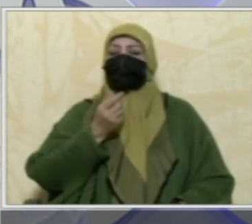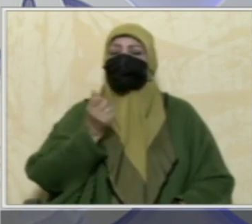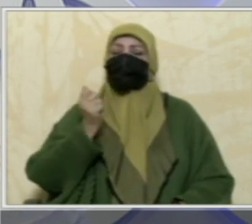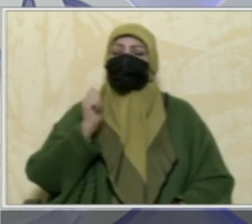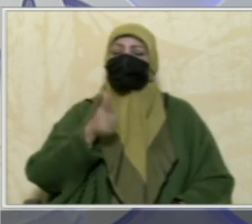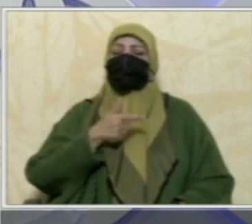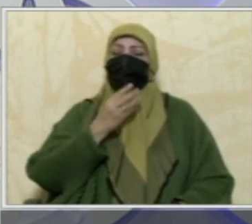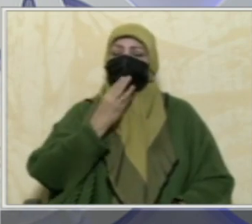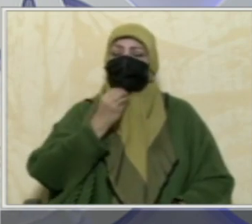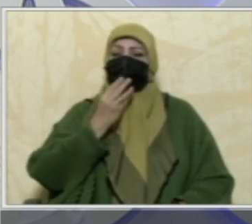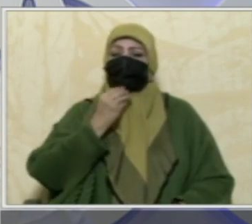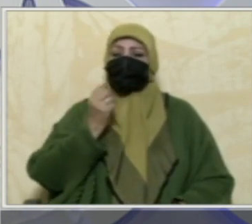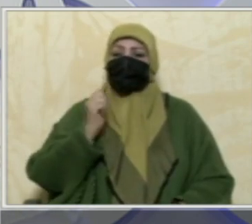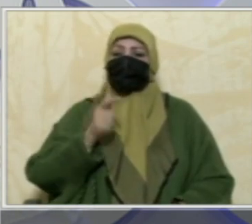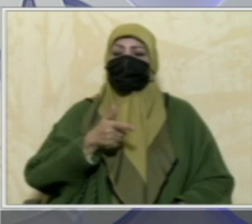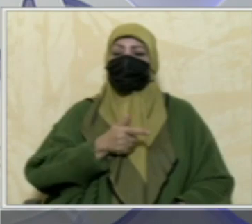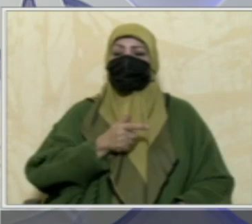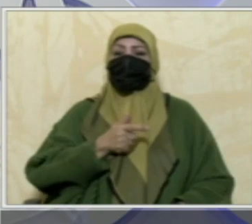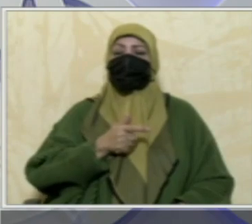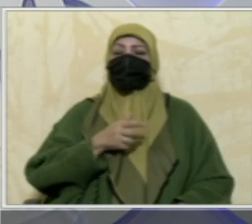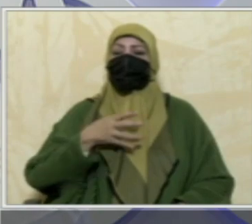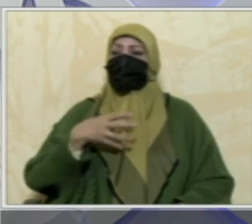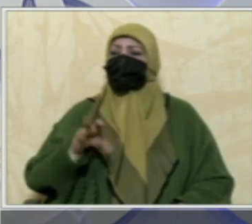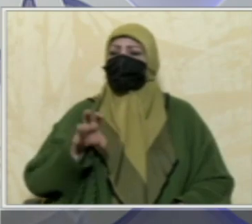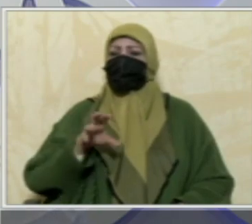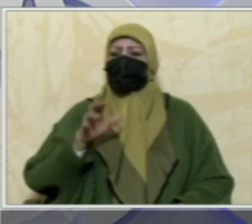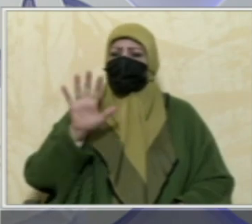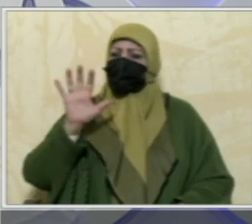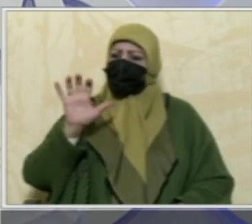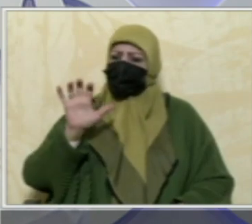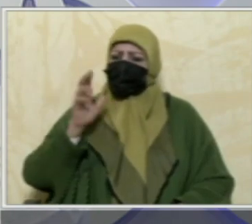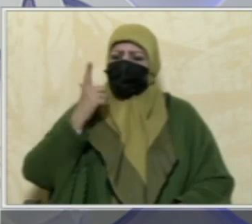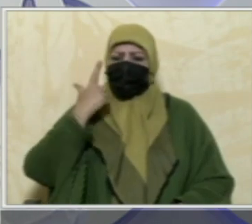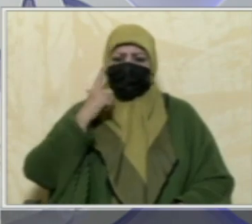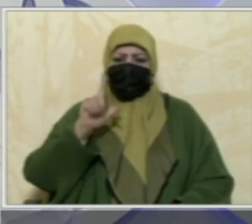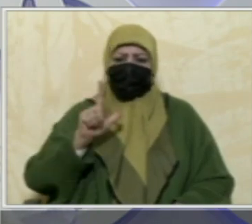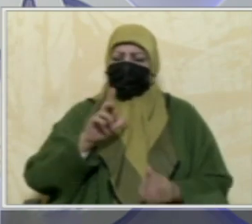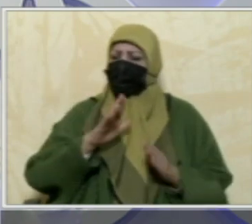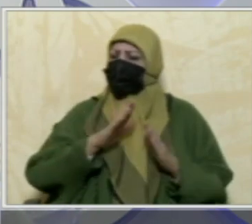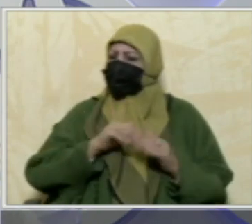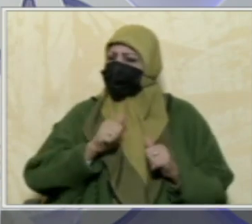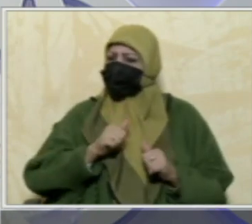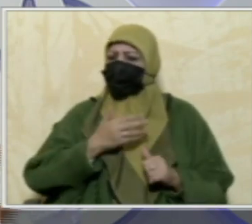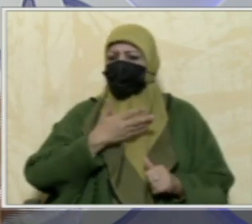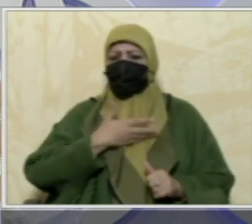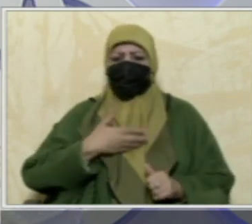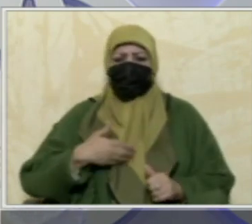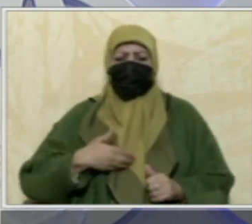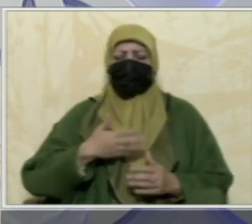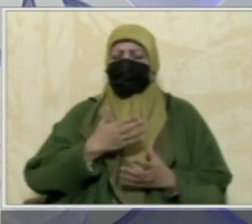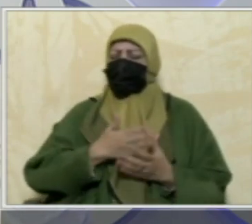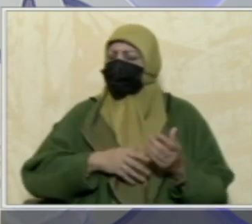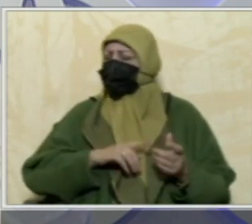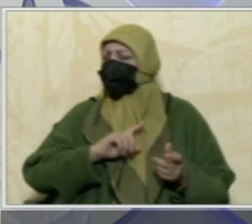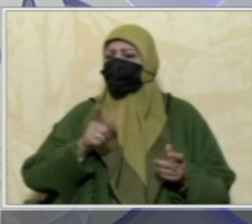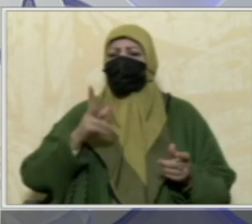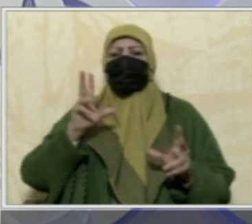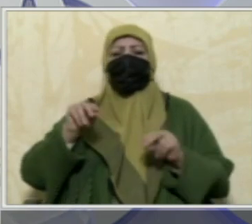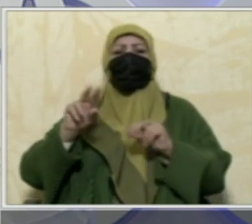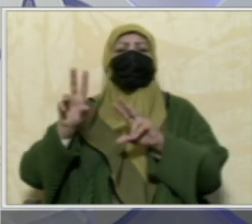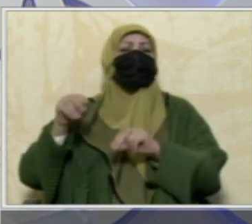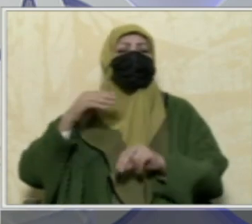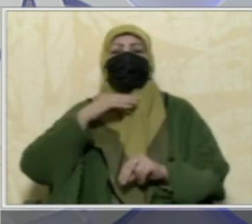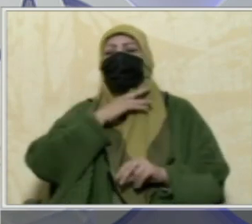فرق في الشات بين ان تكون مولوده في ليبيا مولوده في اسبانيا هذا كله كلام زايد اثر له في الشرع